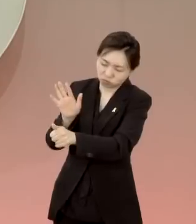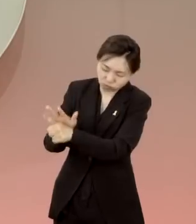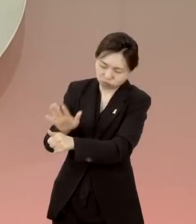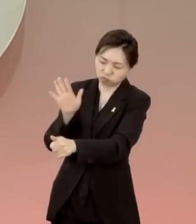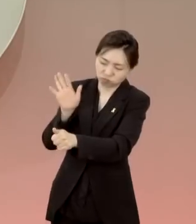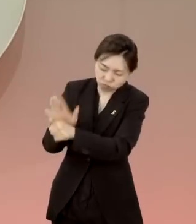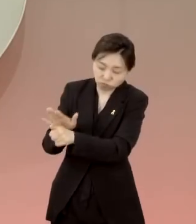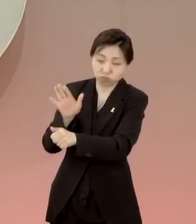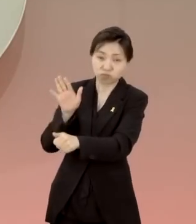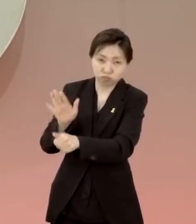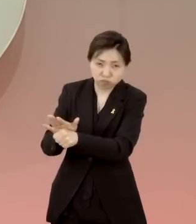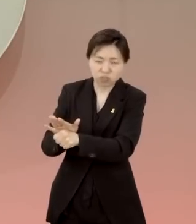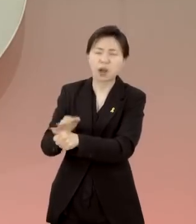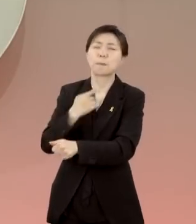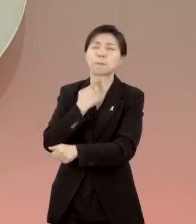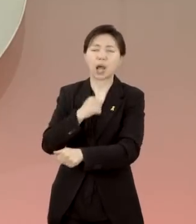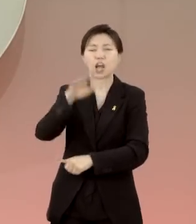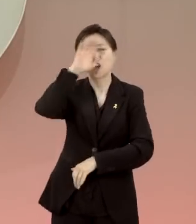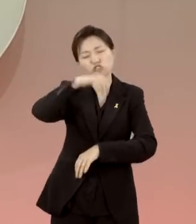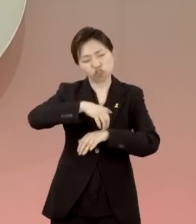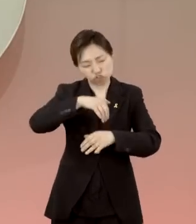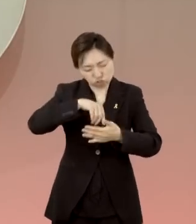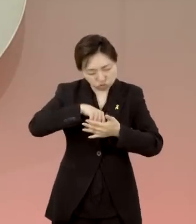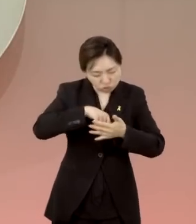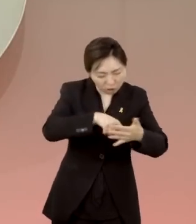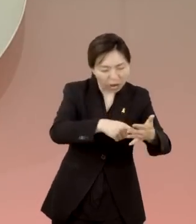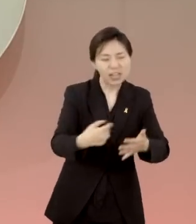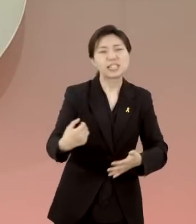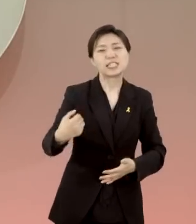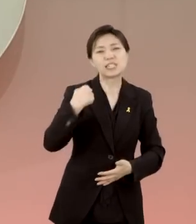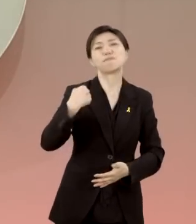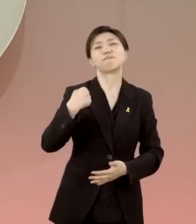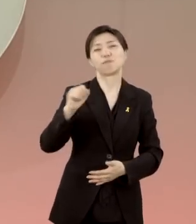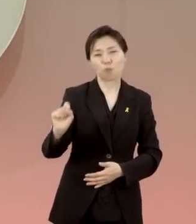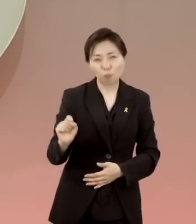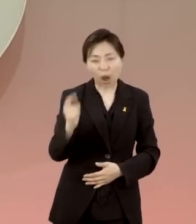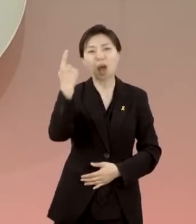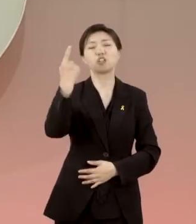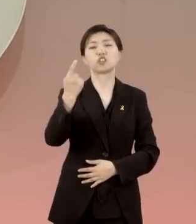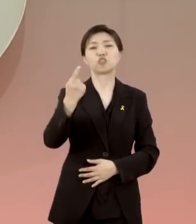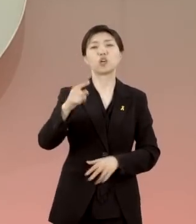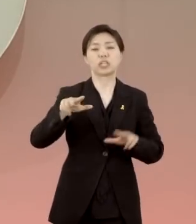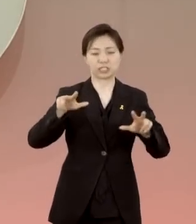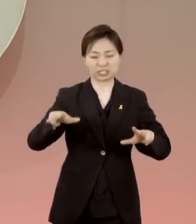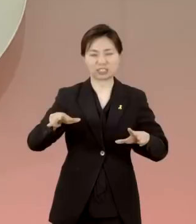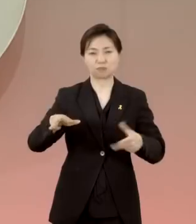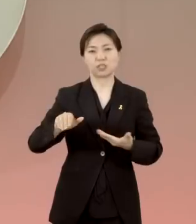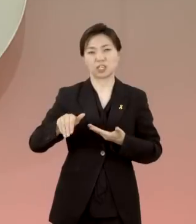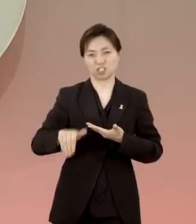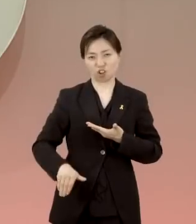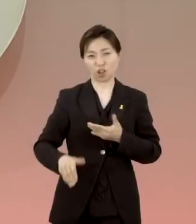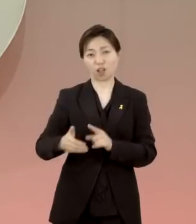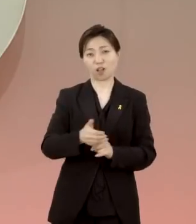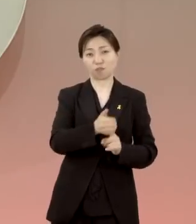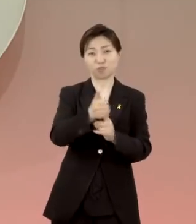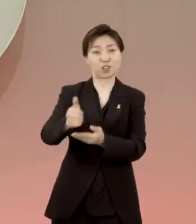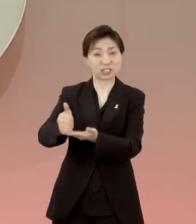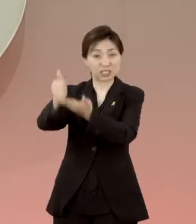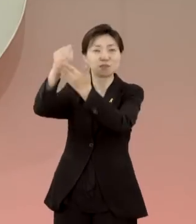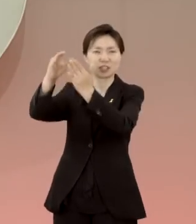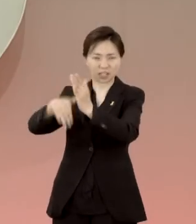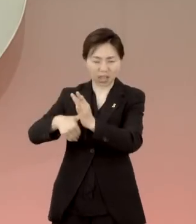열심히 그때 수행했던 그 공덕의 힘으로 또한 석가모니 부처님 시대 때